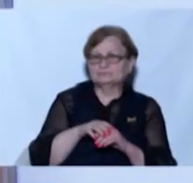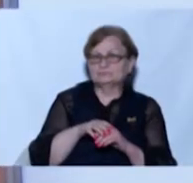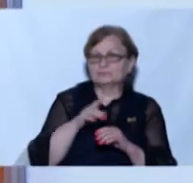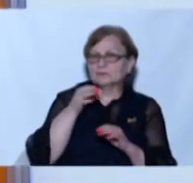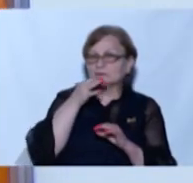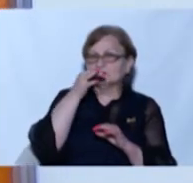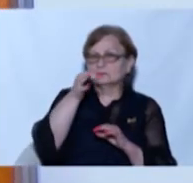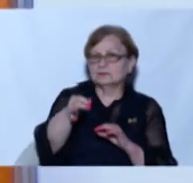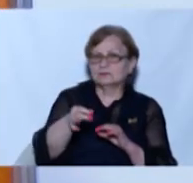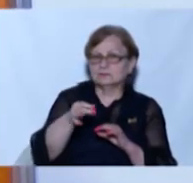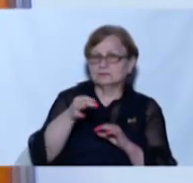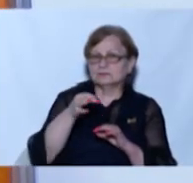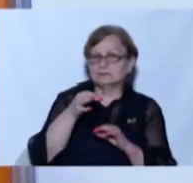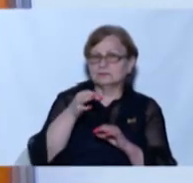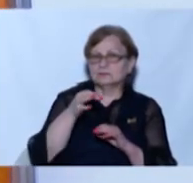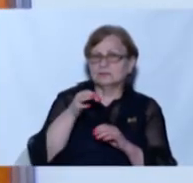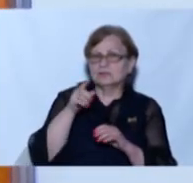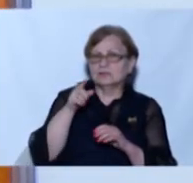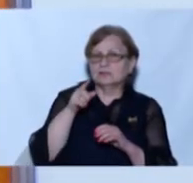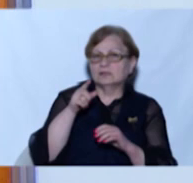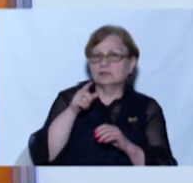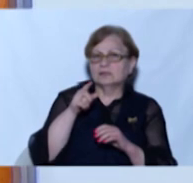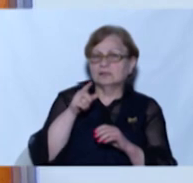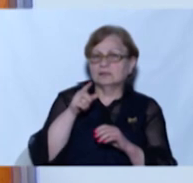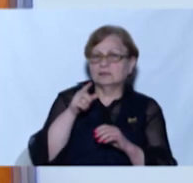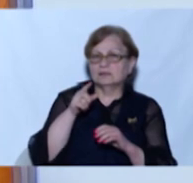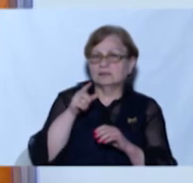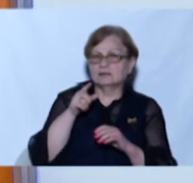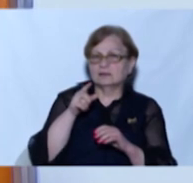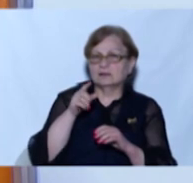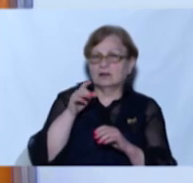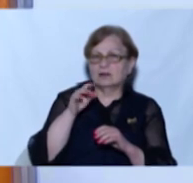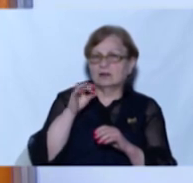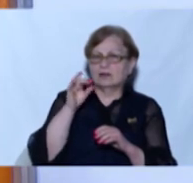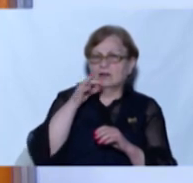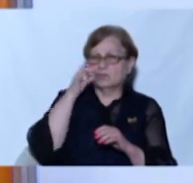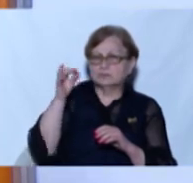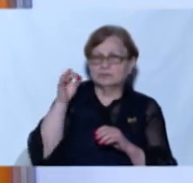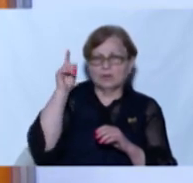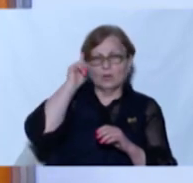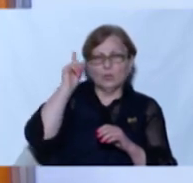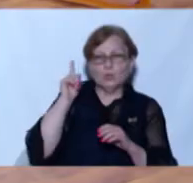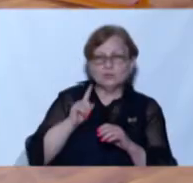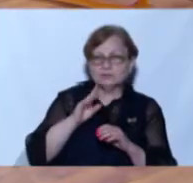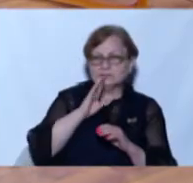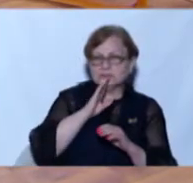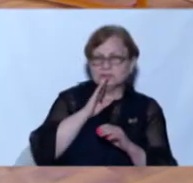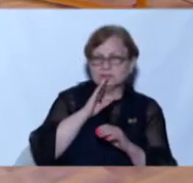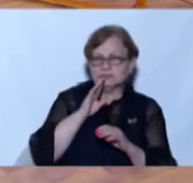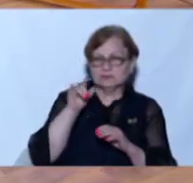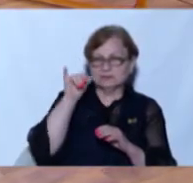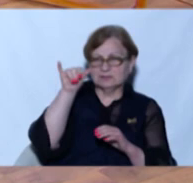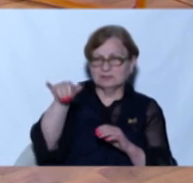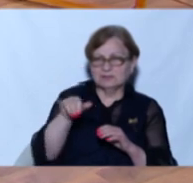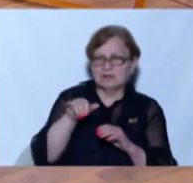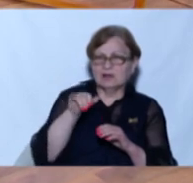კიდევაც თავის თაყვანის მცემელ ბრომლეის, ურიის ქალზე წავიდეთ? და აი როდესაც გაიგებთ, რომ ეს ჰალევის